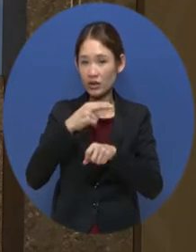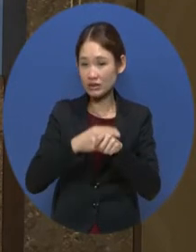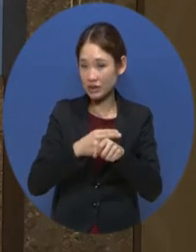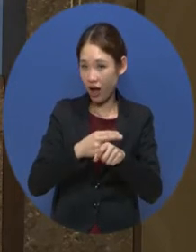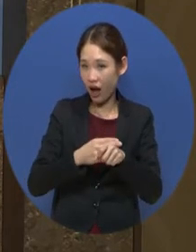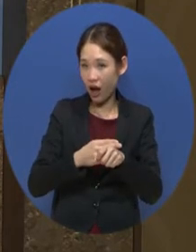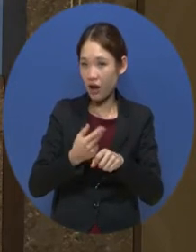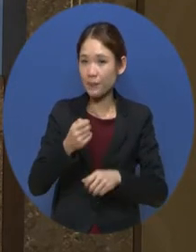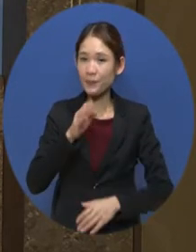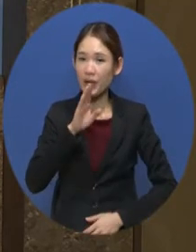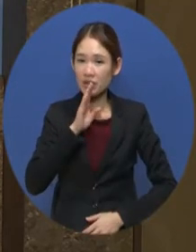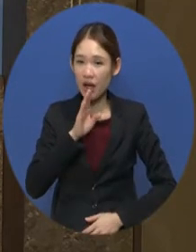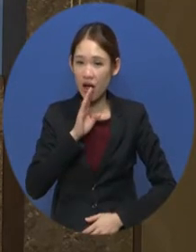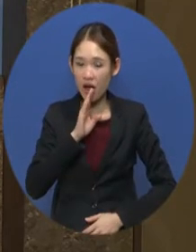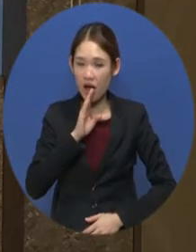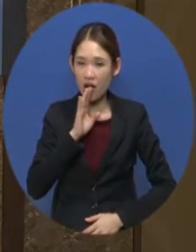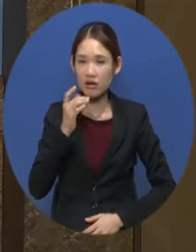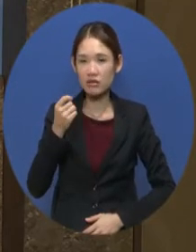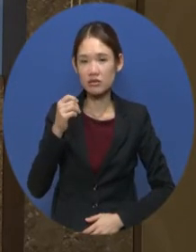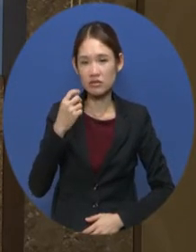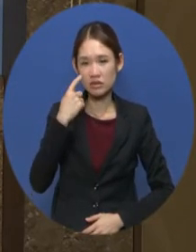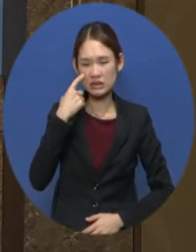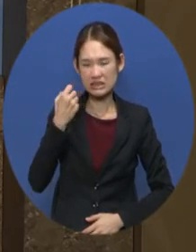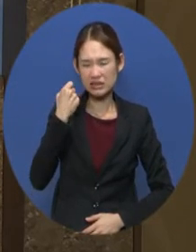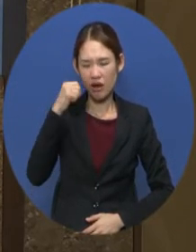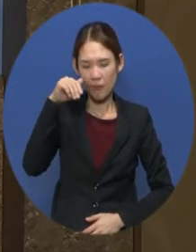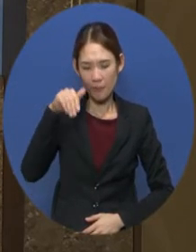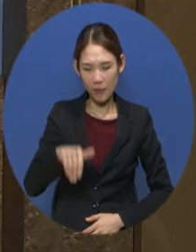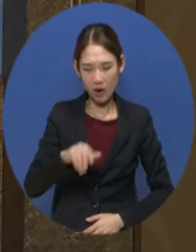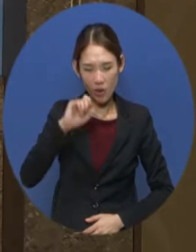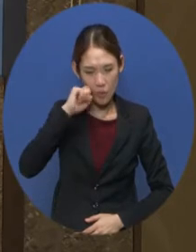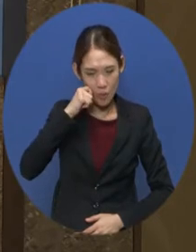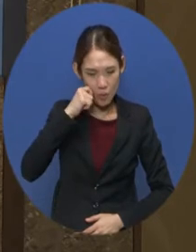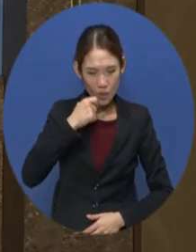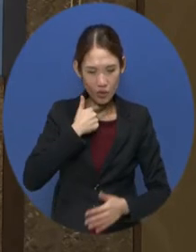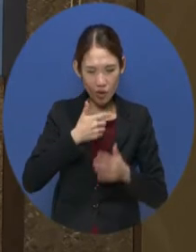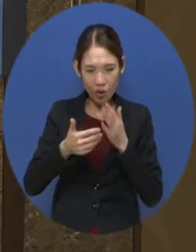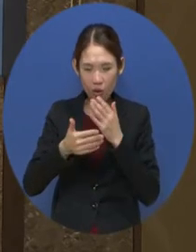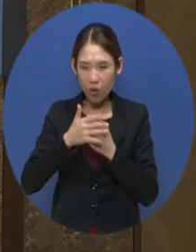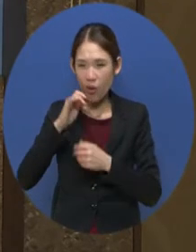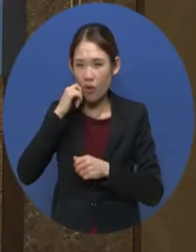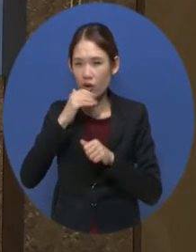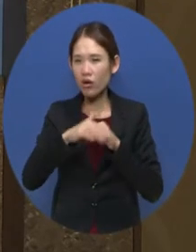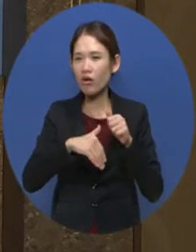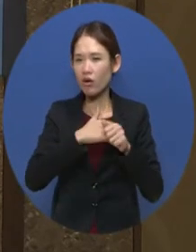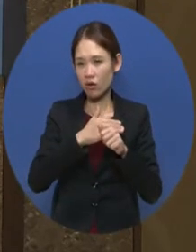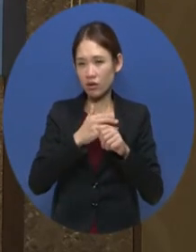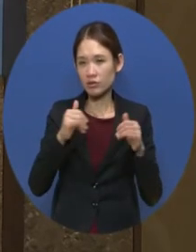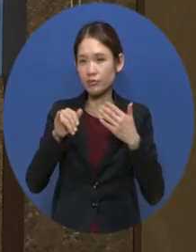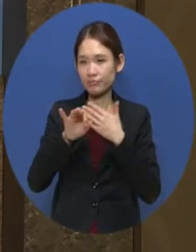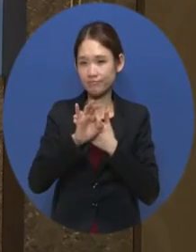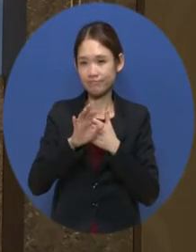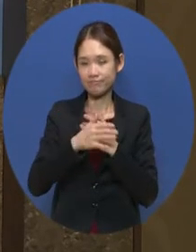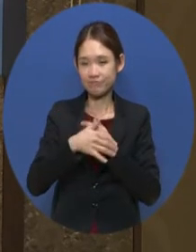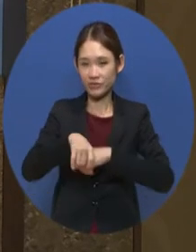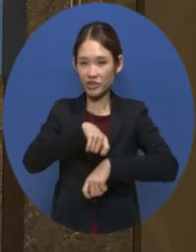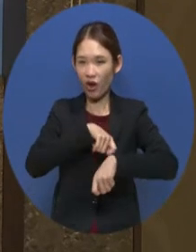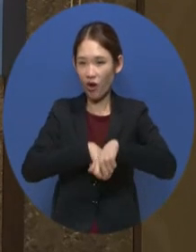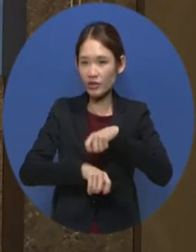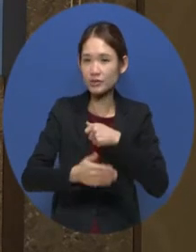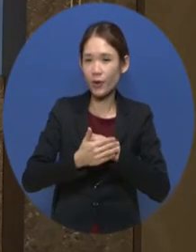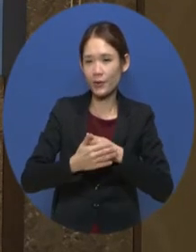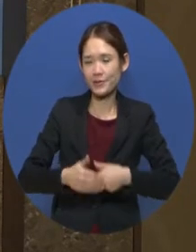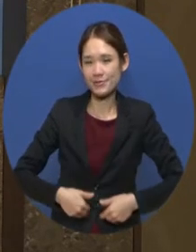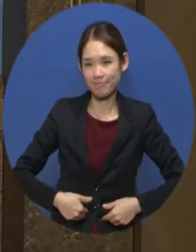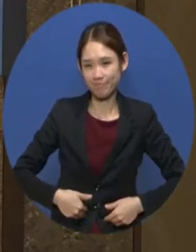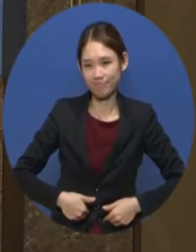네. 그래서 어쨌든 시력의 어려움을 겪고 계신 그 주변 분들의 적극적인 도움이 저는